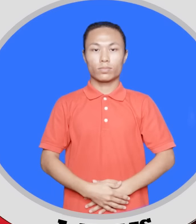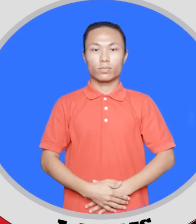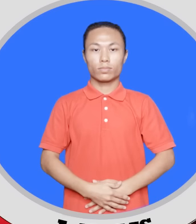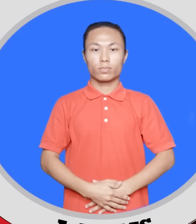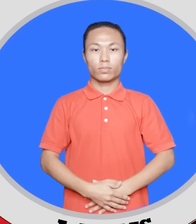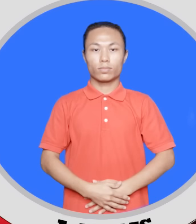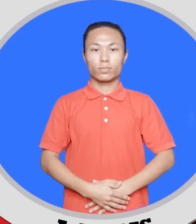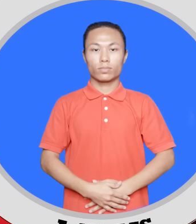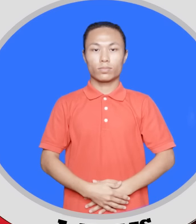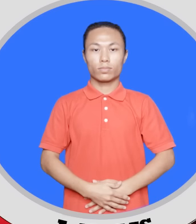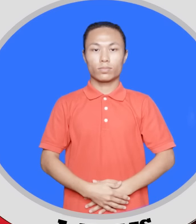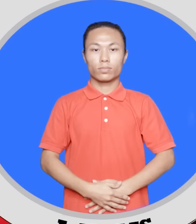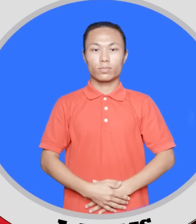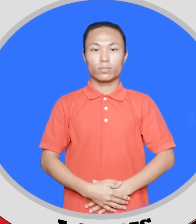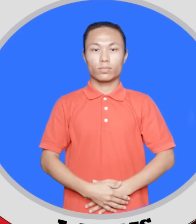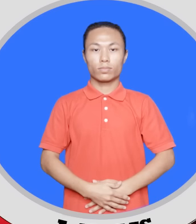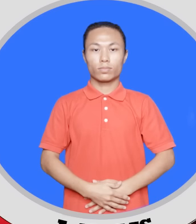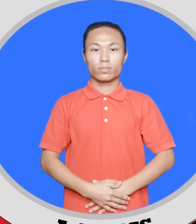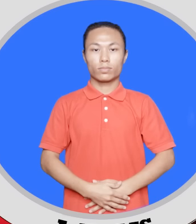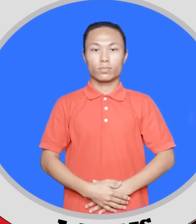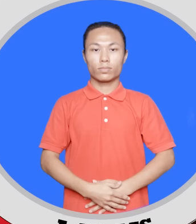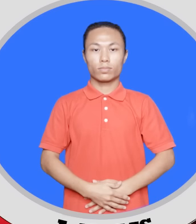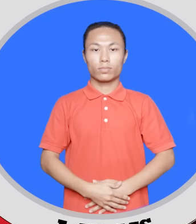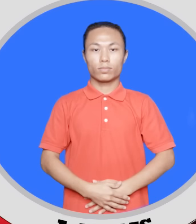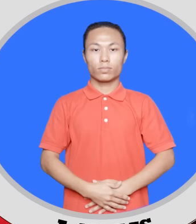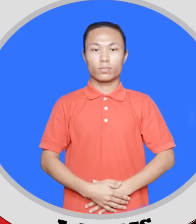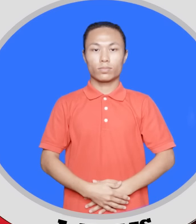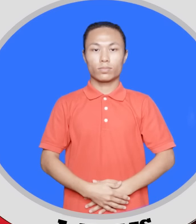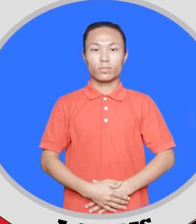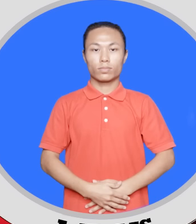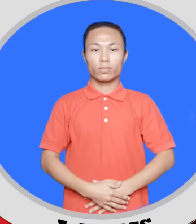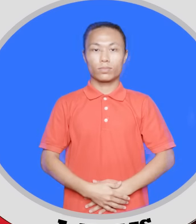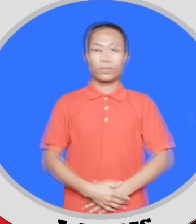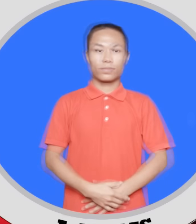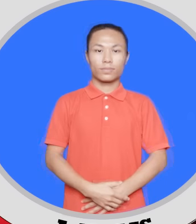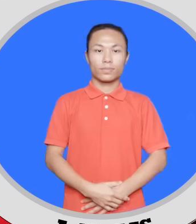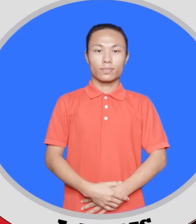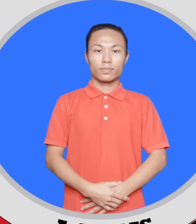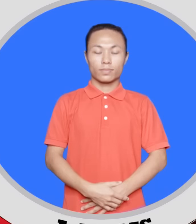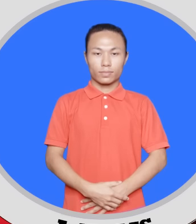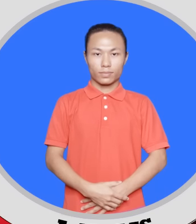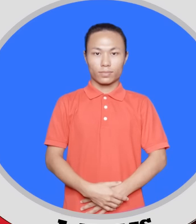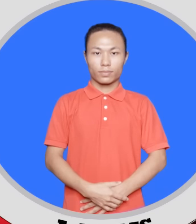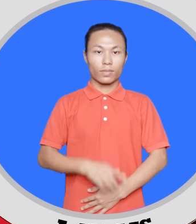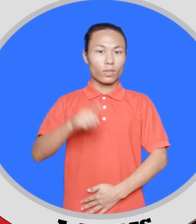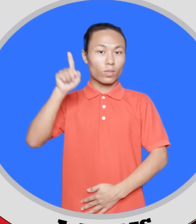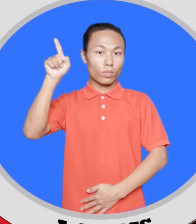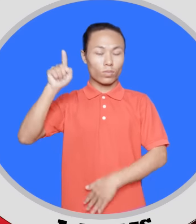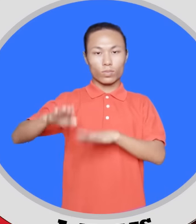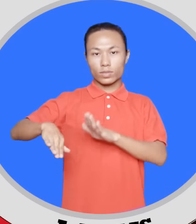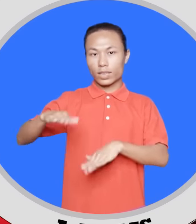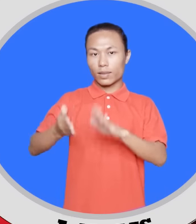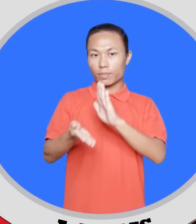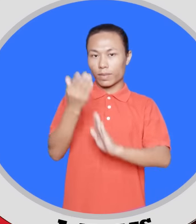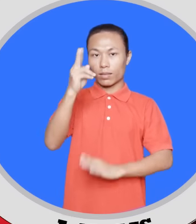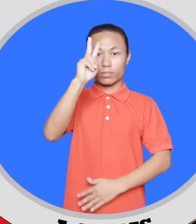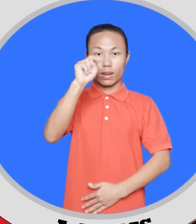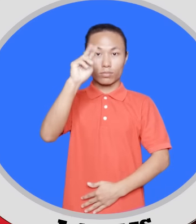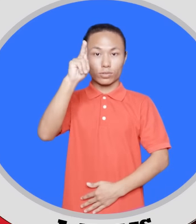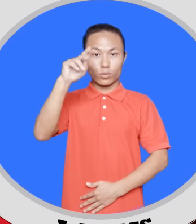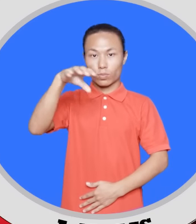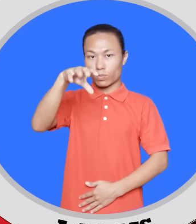ည်သူ့ကာကွယ်ရေးတပ်မတော်မန္တလေးရဲ့စစ်ဝစီအဖွဲ့ကဇူလိုင်လ17ရက်မှာထုတ်ပြန်ခဲ့ပါတယ်။နောင်ချုံမြို့နယ်အတွင်းကအကြမ်းဖက်စစ်ကောင်